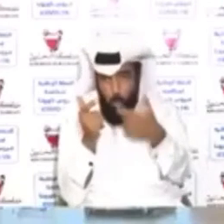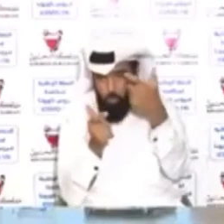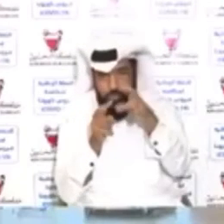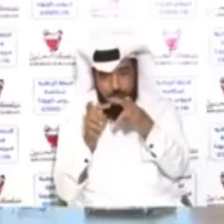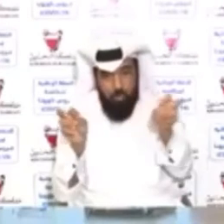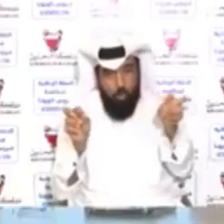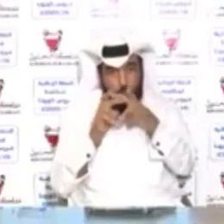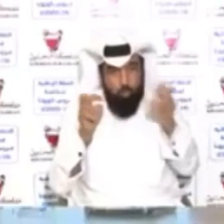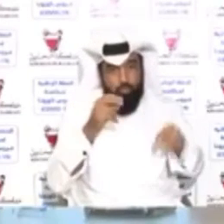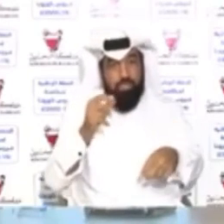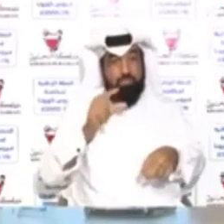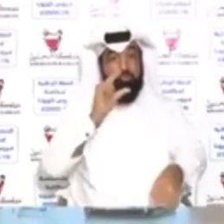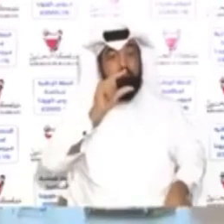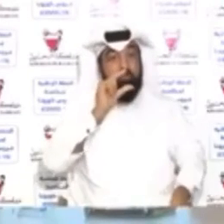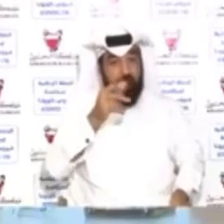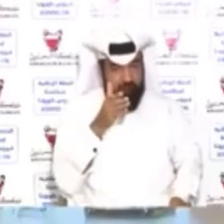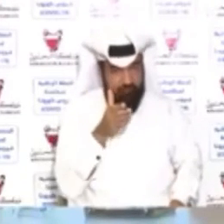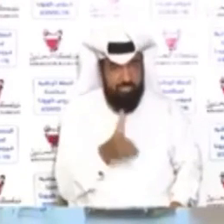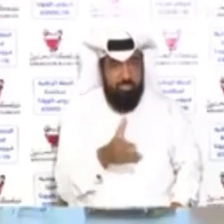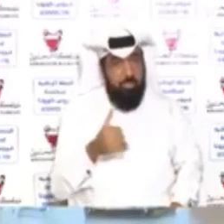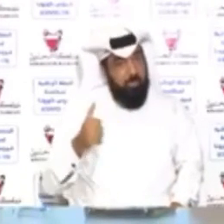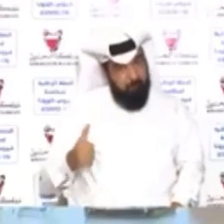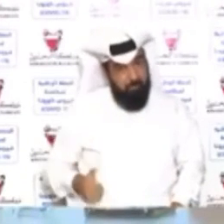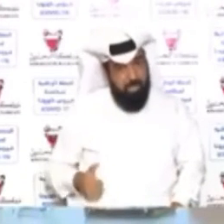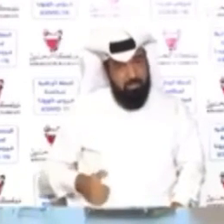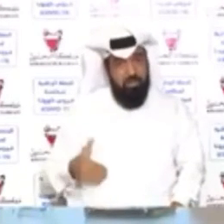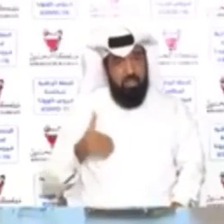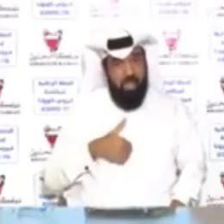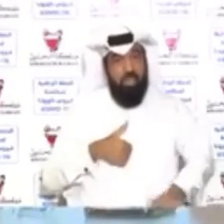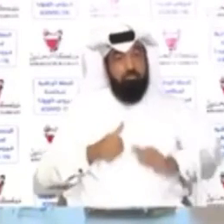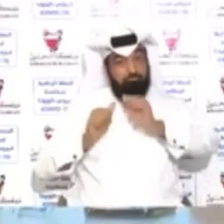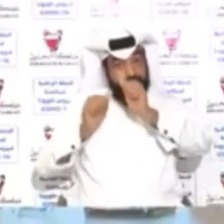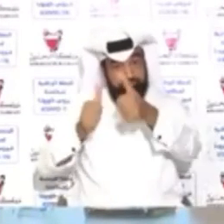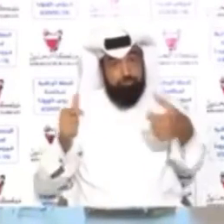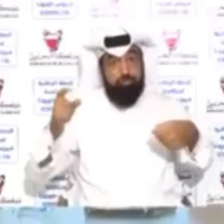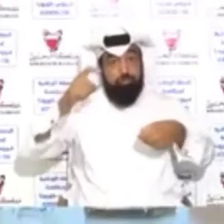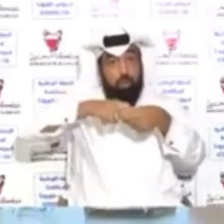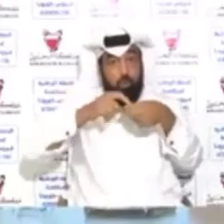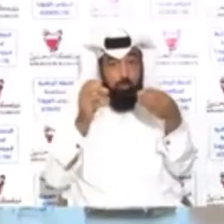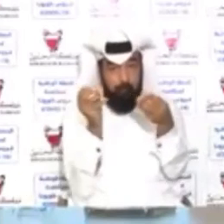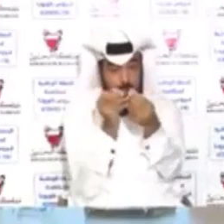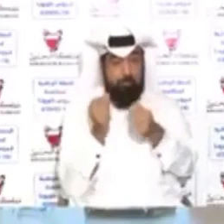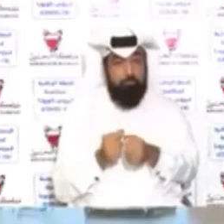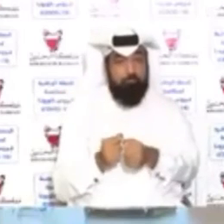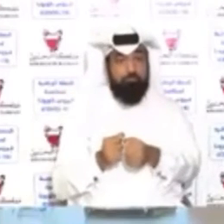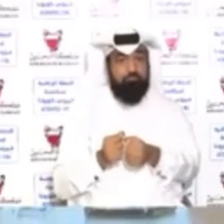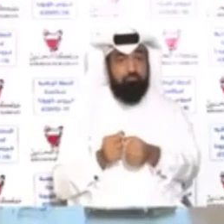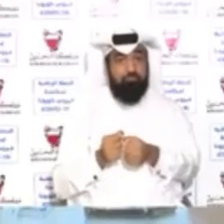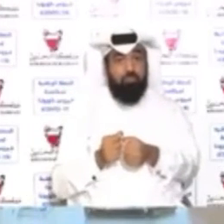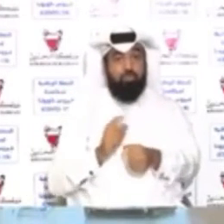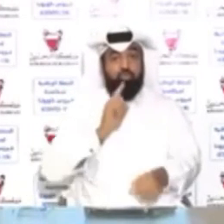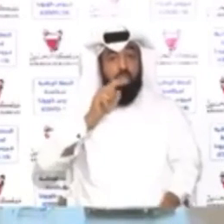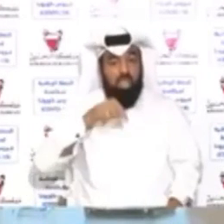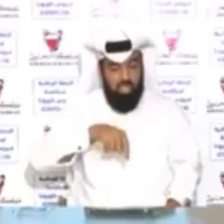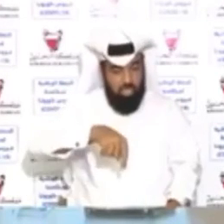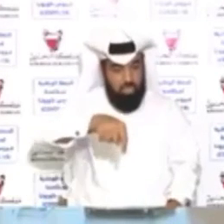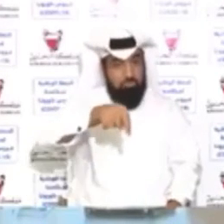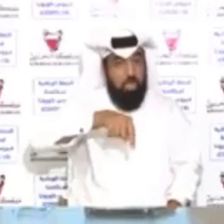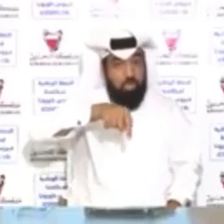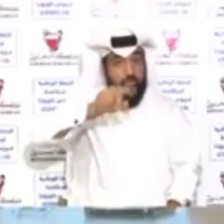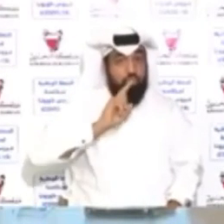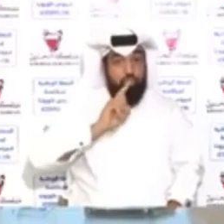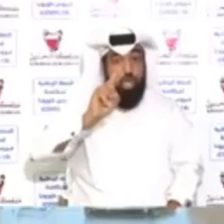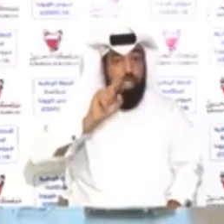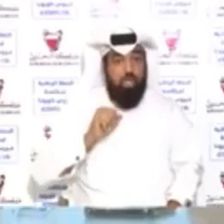البحرين الحمد لله ساهمت فيها، عندنا أكثر من بحث طبي سنقوم يعني عرضه، وهذا